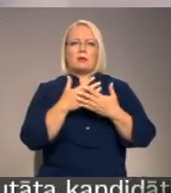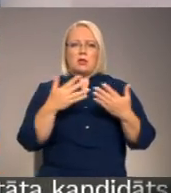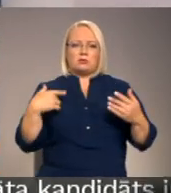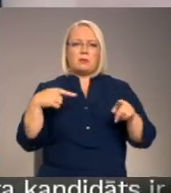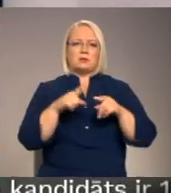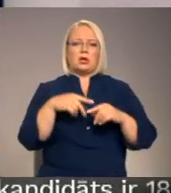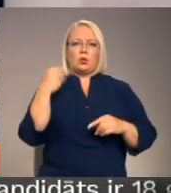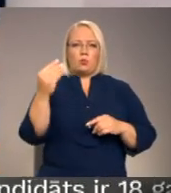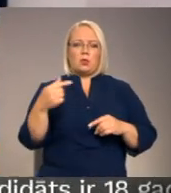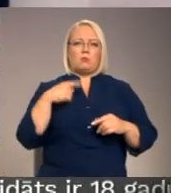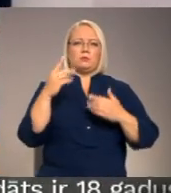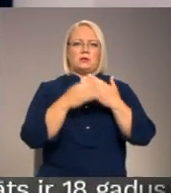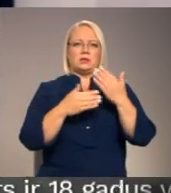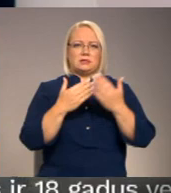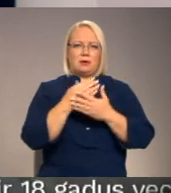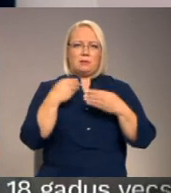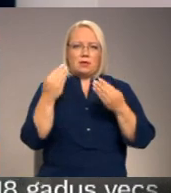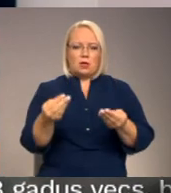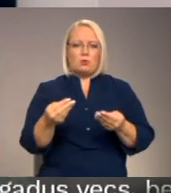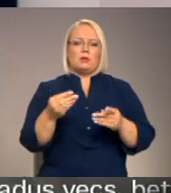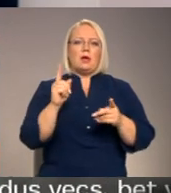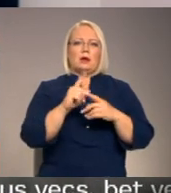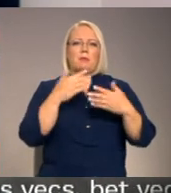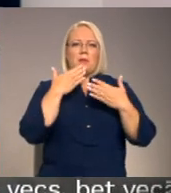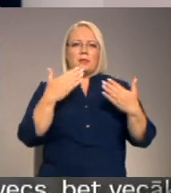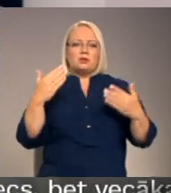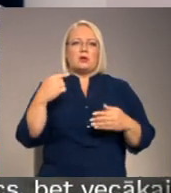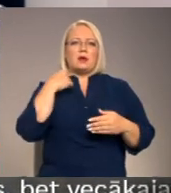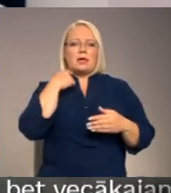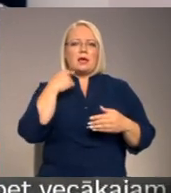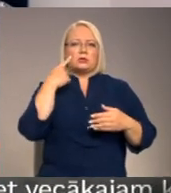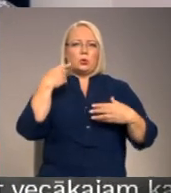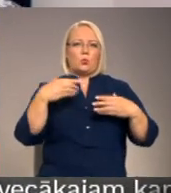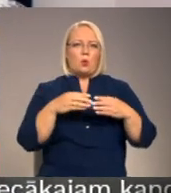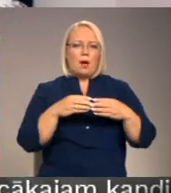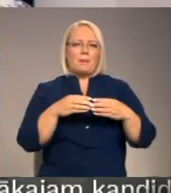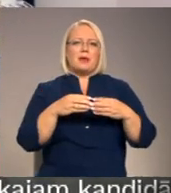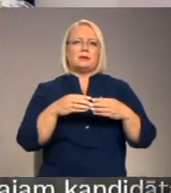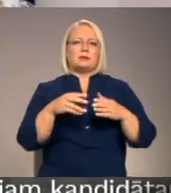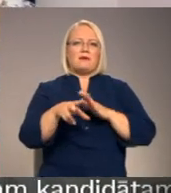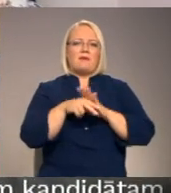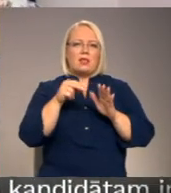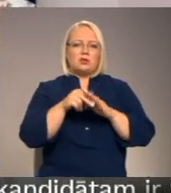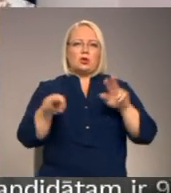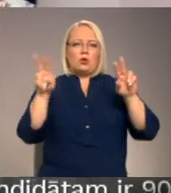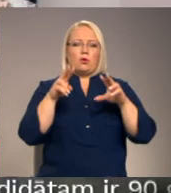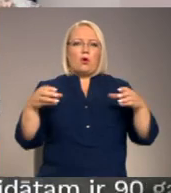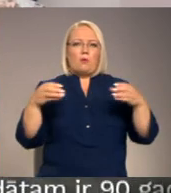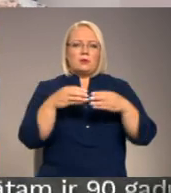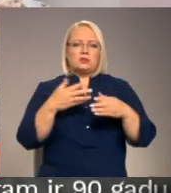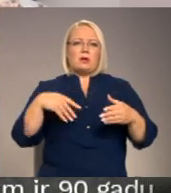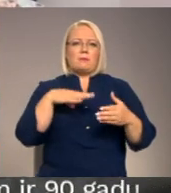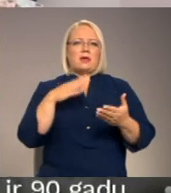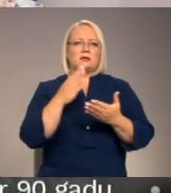ir cimdi iedoti. Pateicoties Rīgas domes vēlēšanu komisiju, mēs